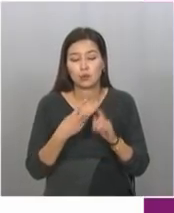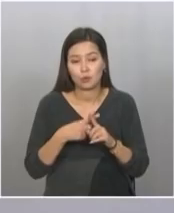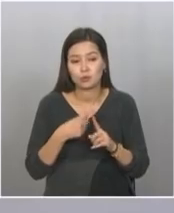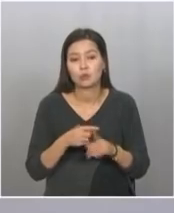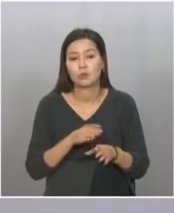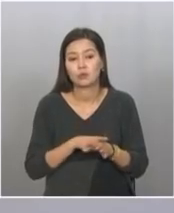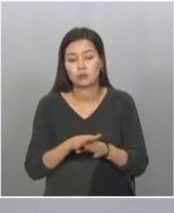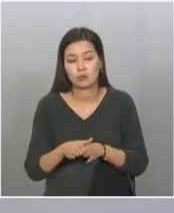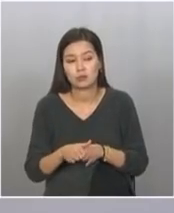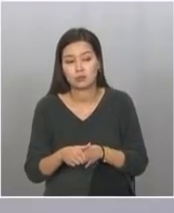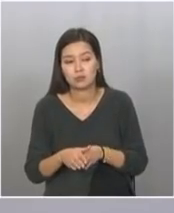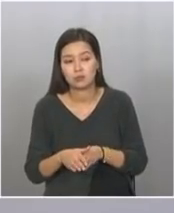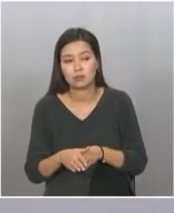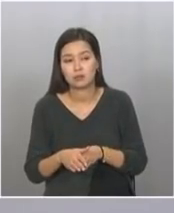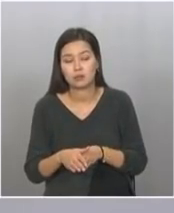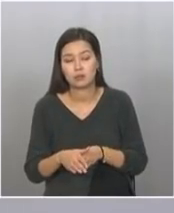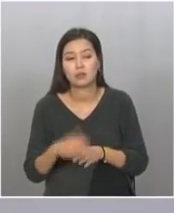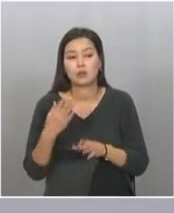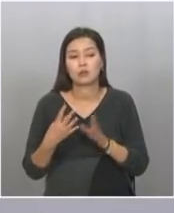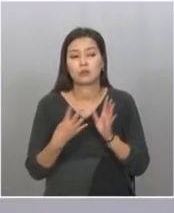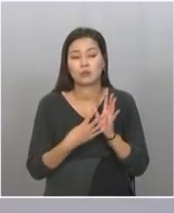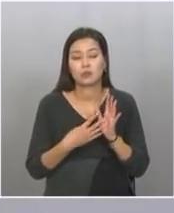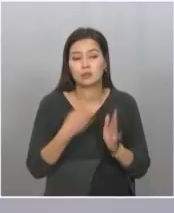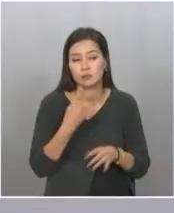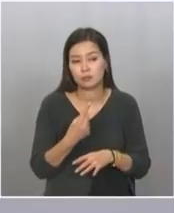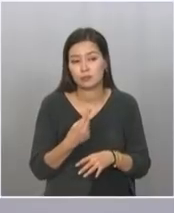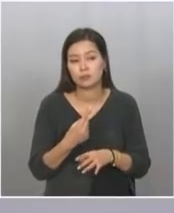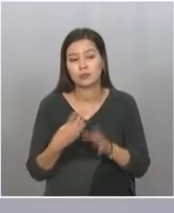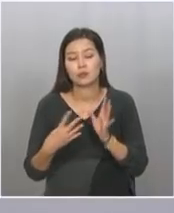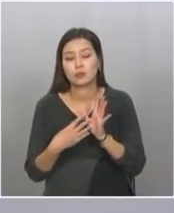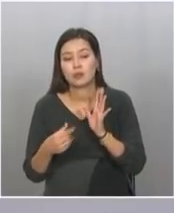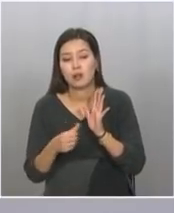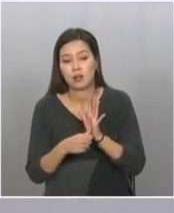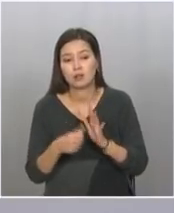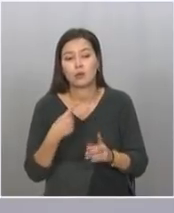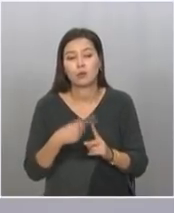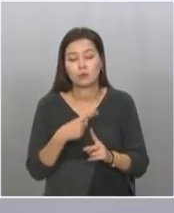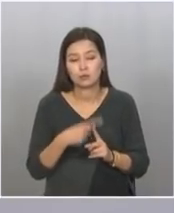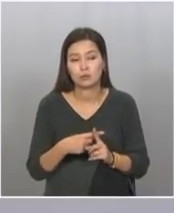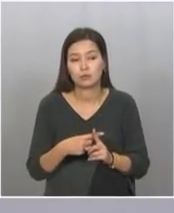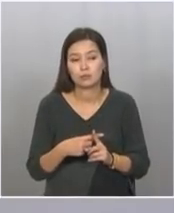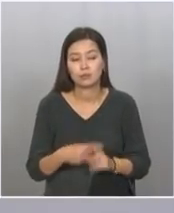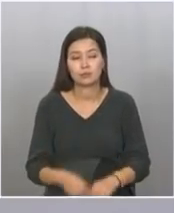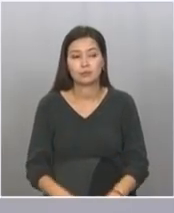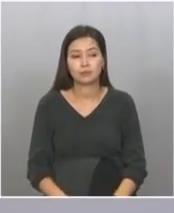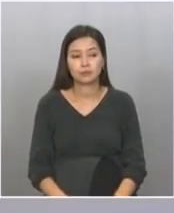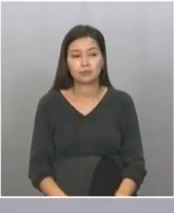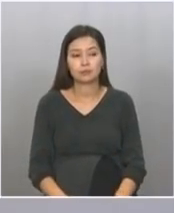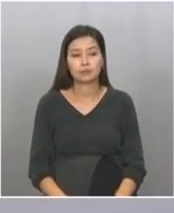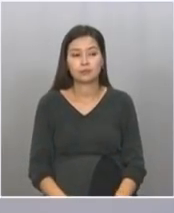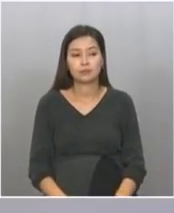орындаңыз. Бұл жерде бізге 9-дан 1 мен 9-дан 6-ның қосындысы берілген. Суретте де